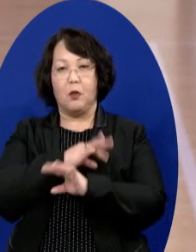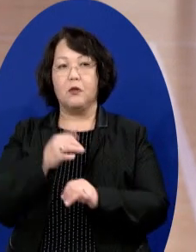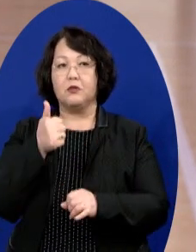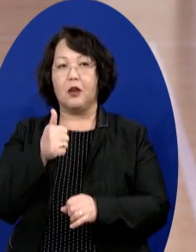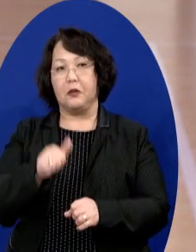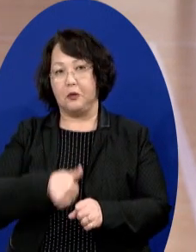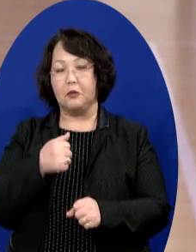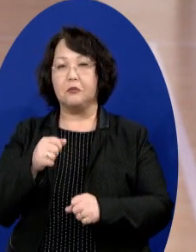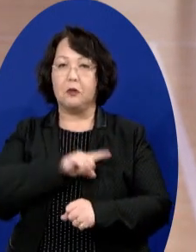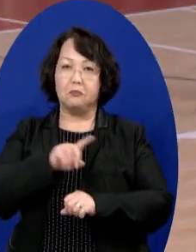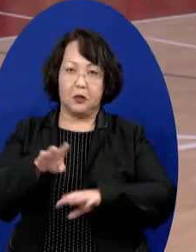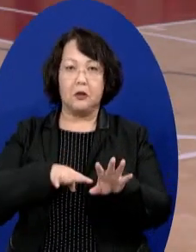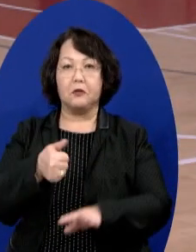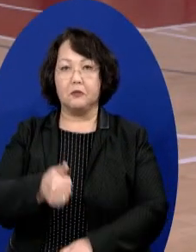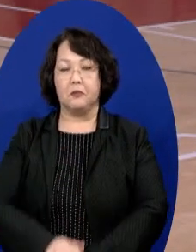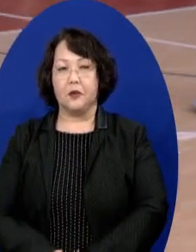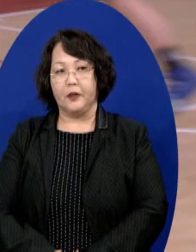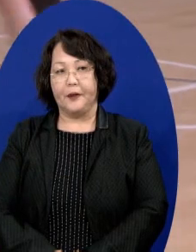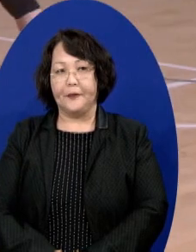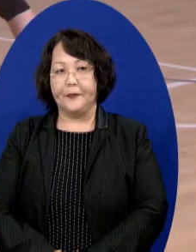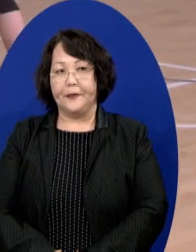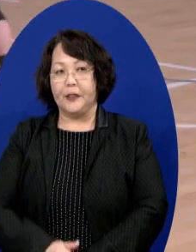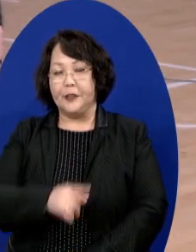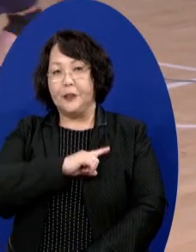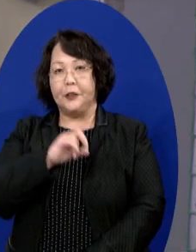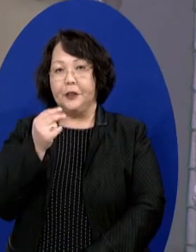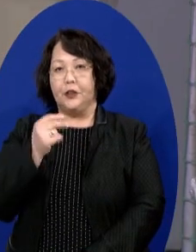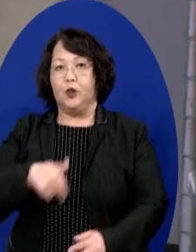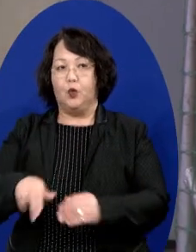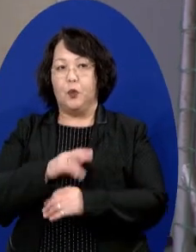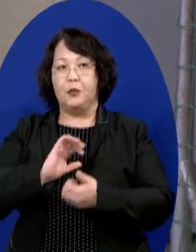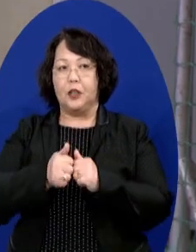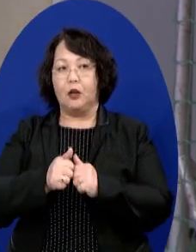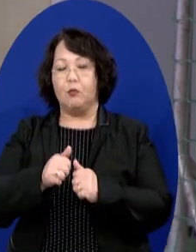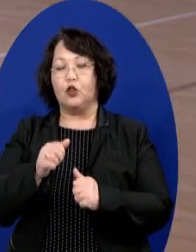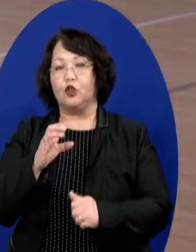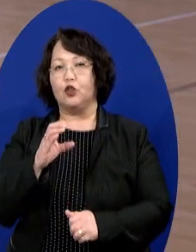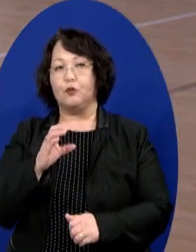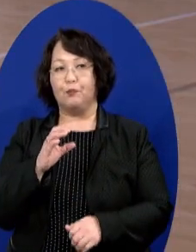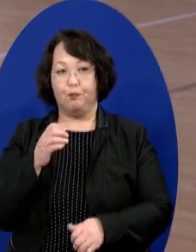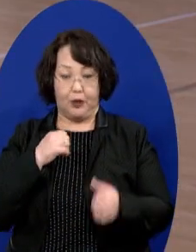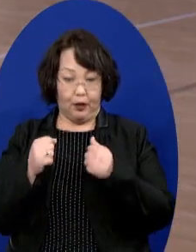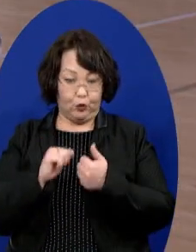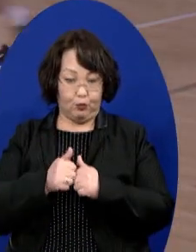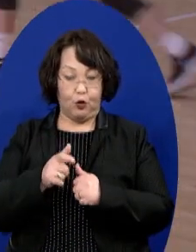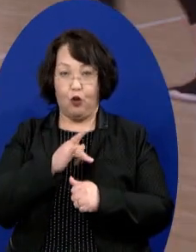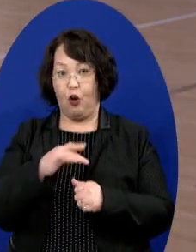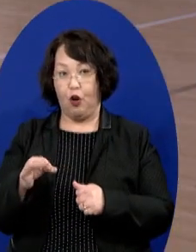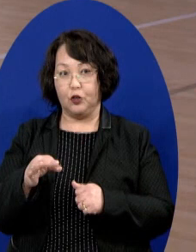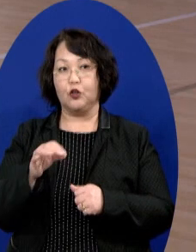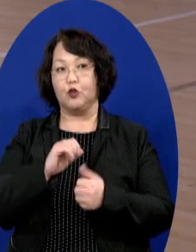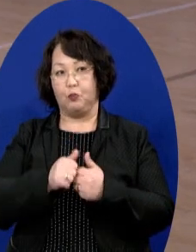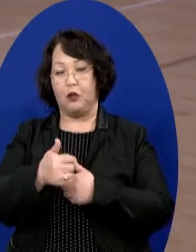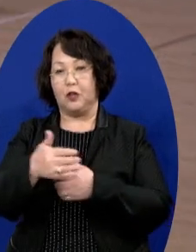байгаа ийм байдал бол харагдаж байна. Тэмцээн Чингэлтэй дүүргийн биеийн тамир спортын хорооны спорт зааланд 2 өдөр үргэлжиж